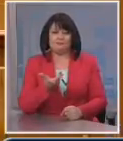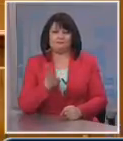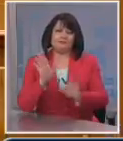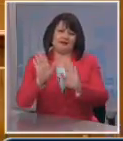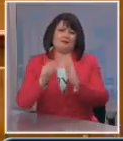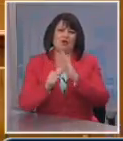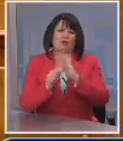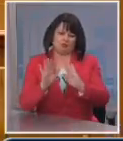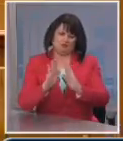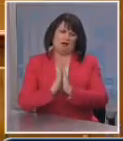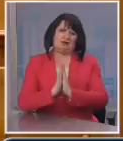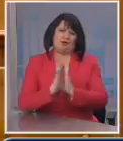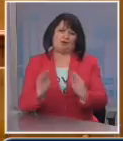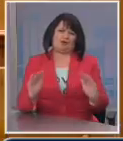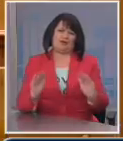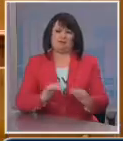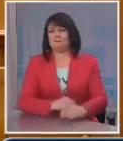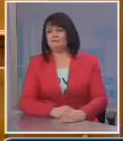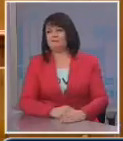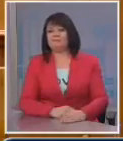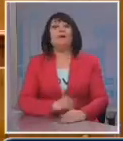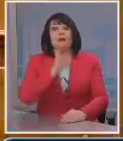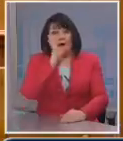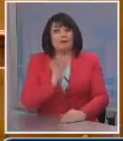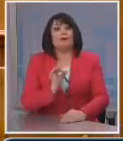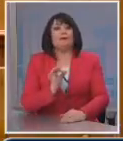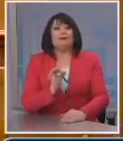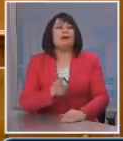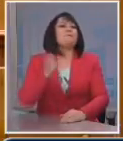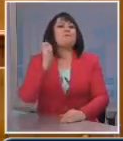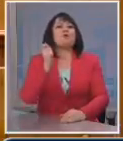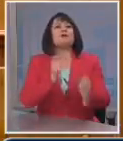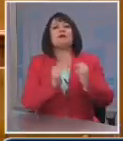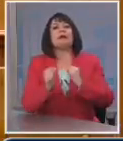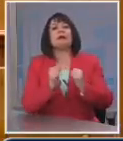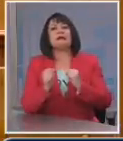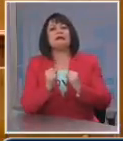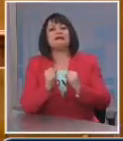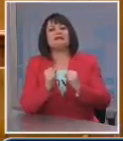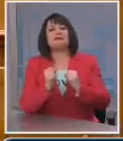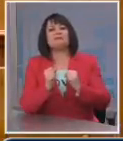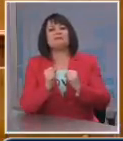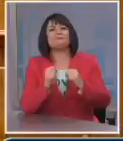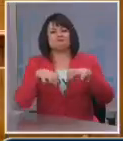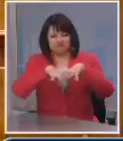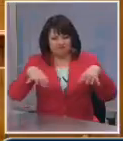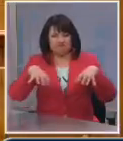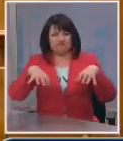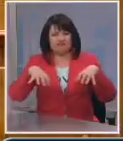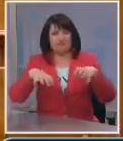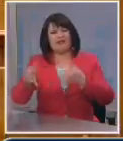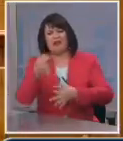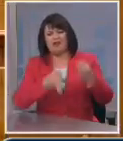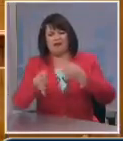Ήσυχα παρακαλώ, ήσυχα. Είναι αλήθεια ότι η πολιτική κρίση και ο ακραία διχαστικός και αφοριστικός